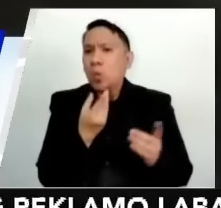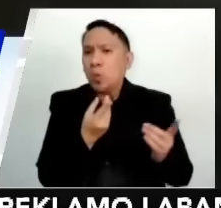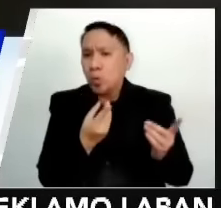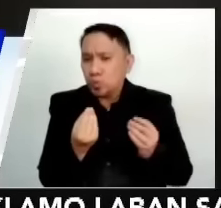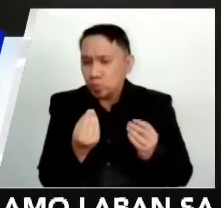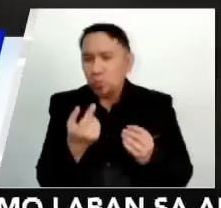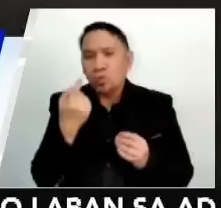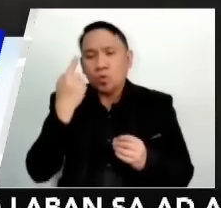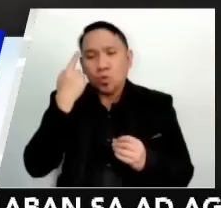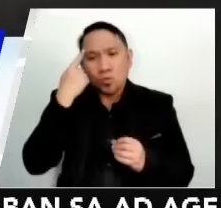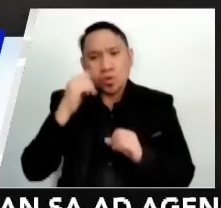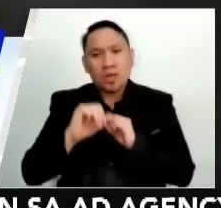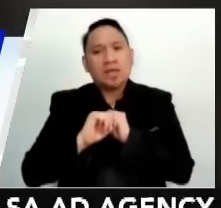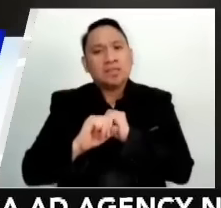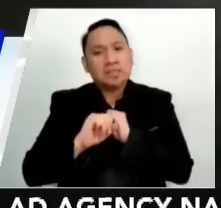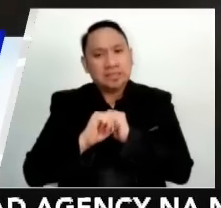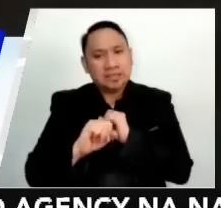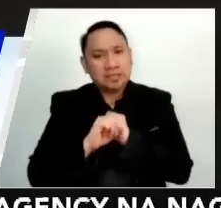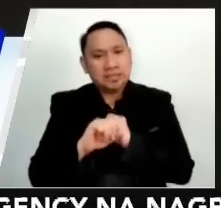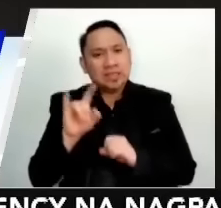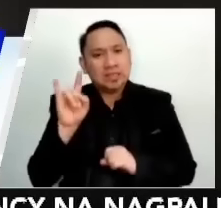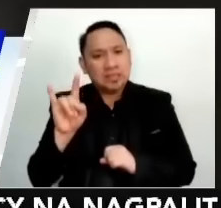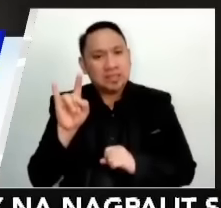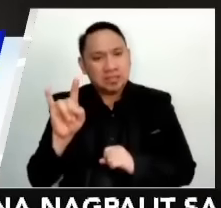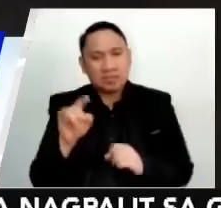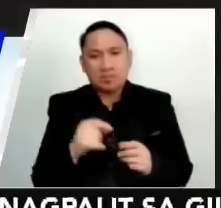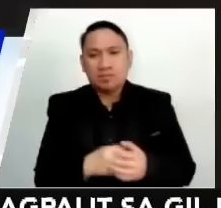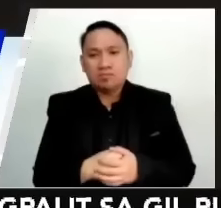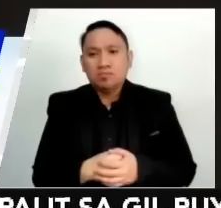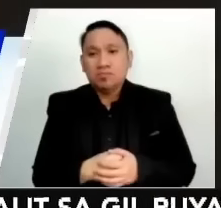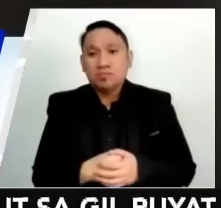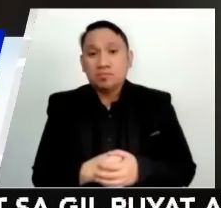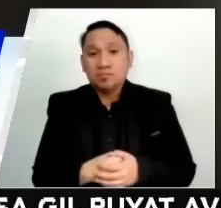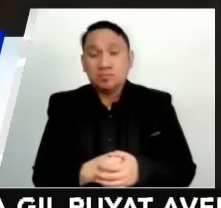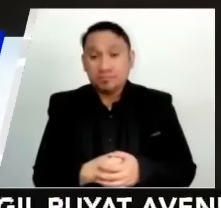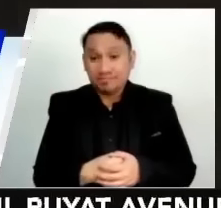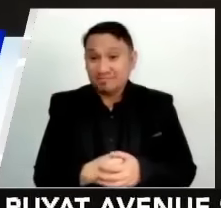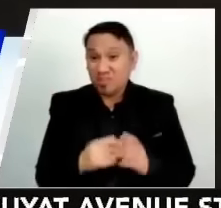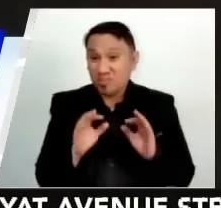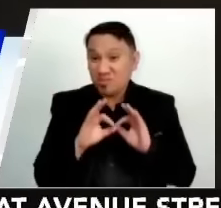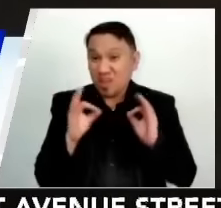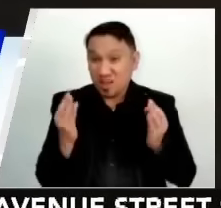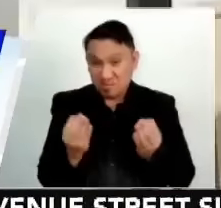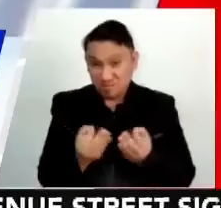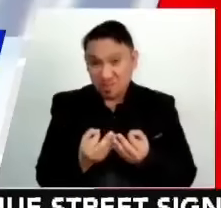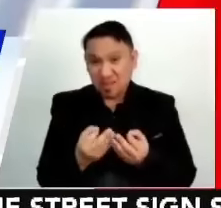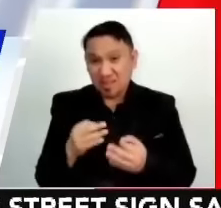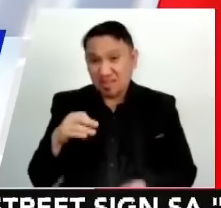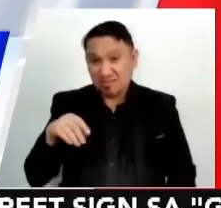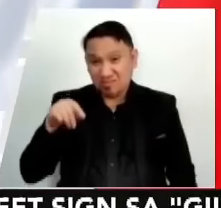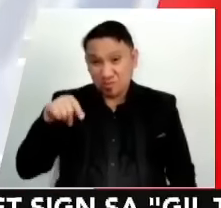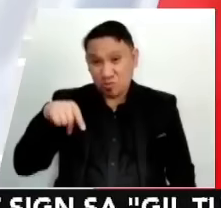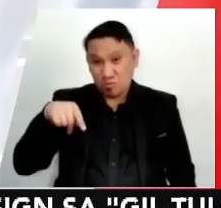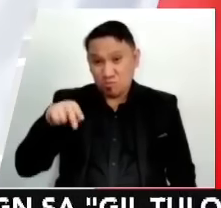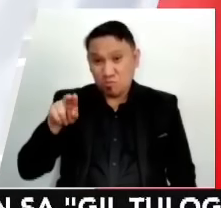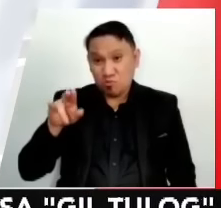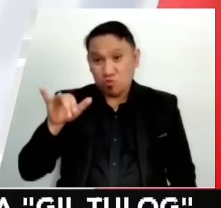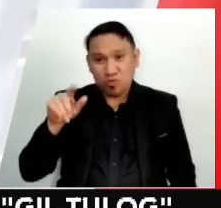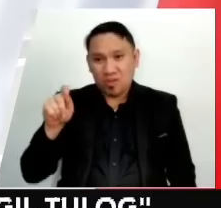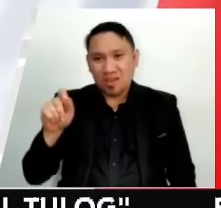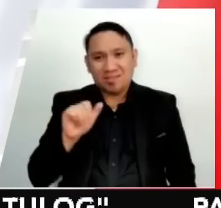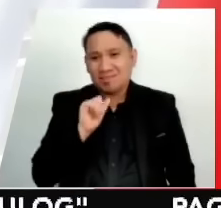na pagtulog. Hindi yan ikinatuwa ng pamilya ni dating Senate President Hill Puyat. The family has decided